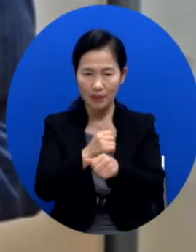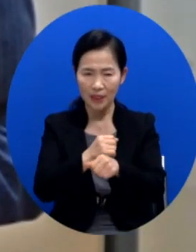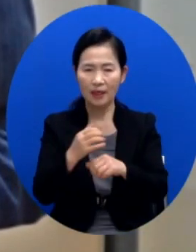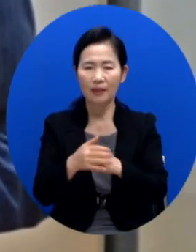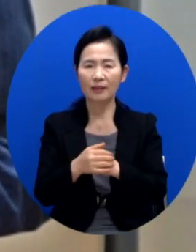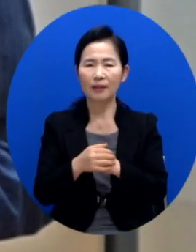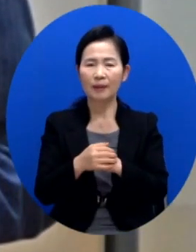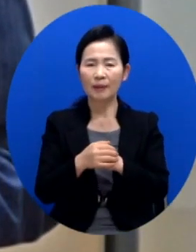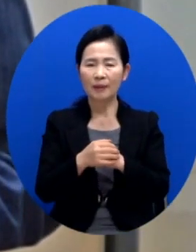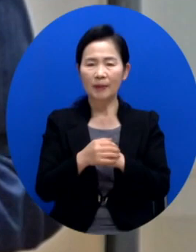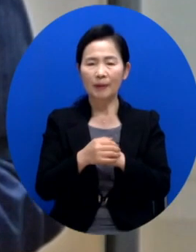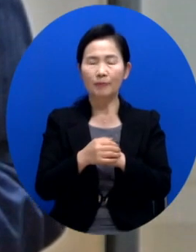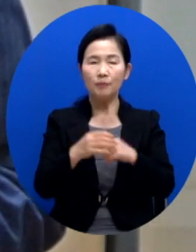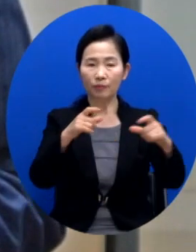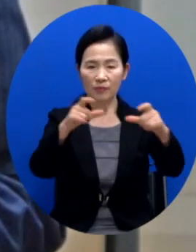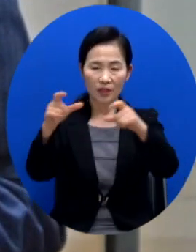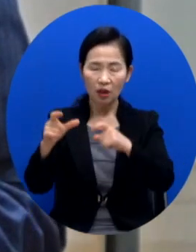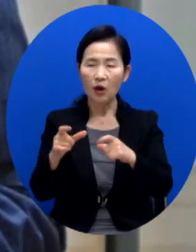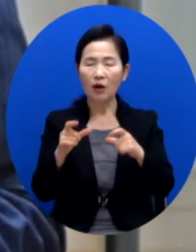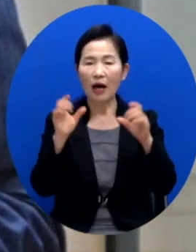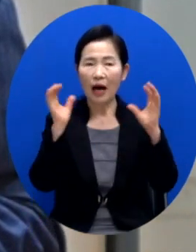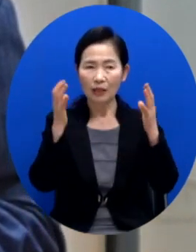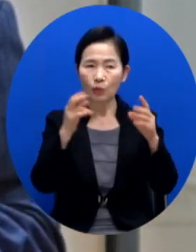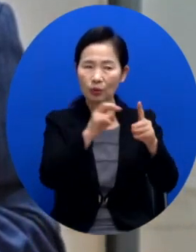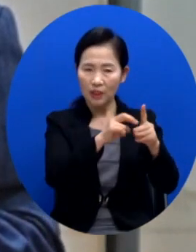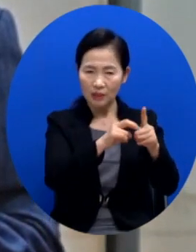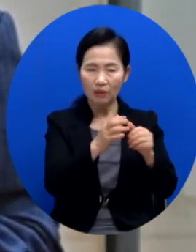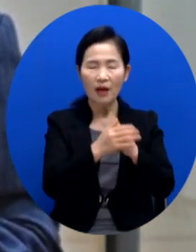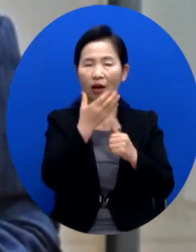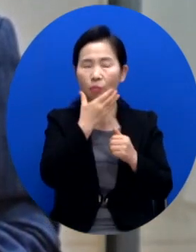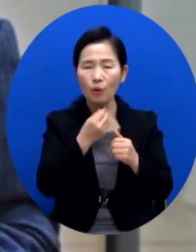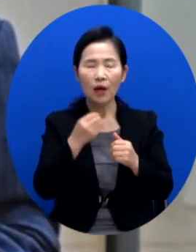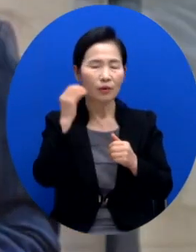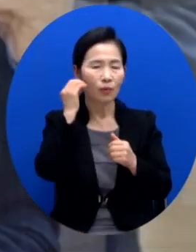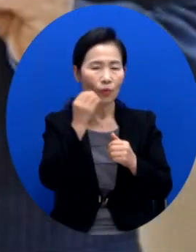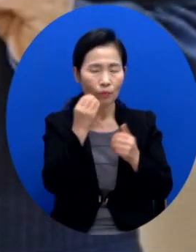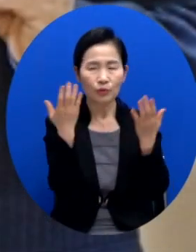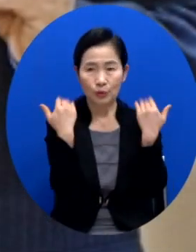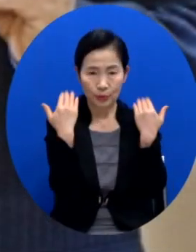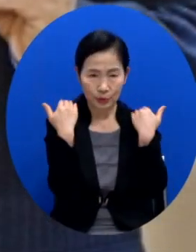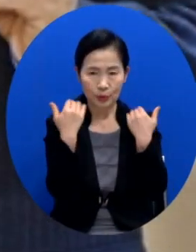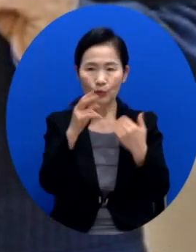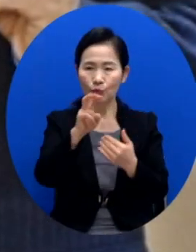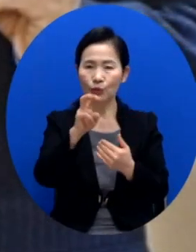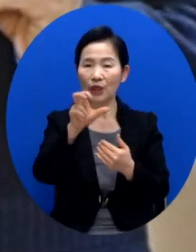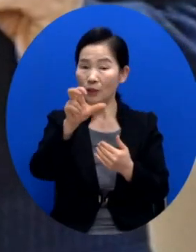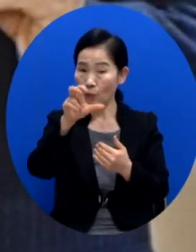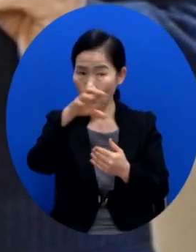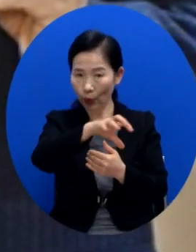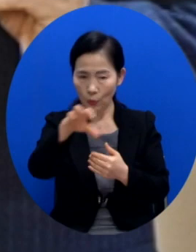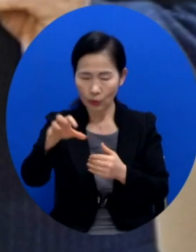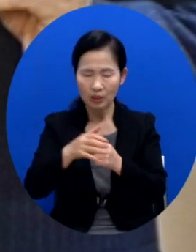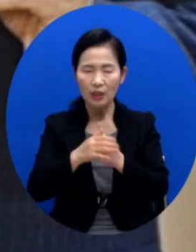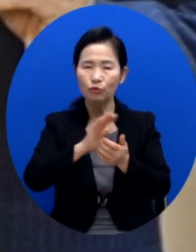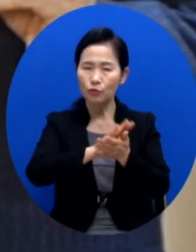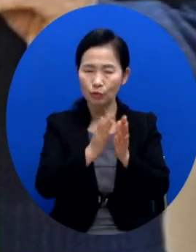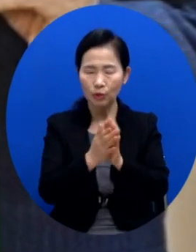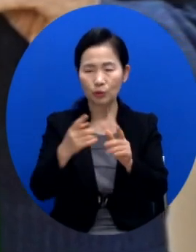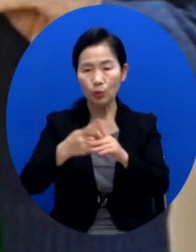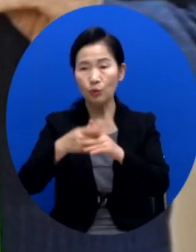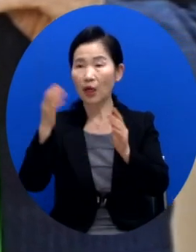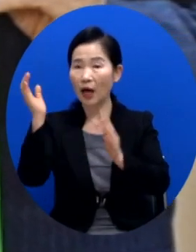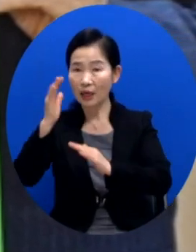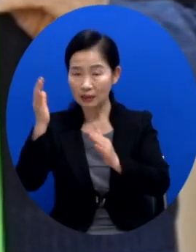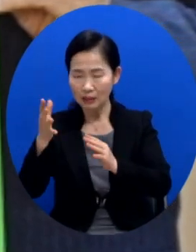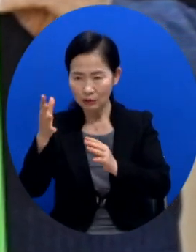기아 대책은 지역 아동센터인 행복한 홈스쿨 25곳에 유치원과 초등학생 전용 영어